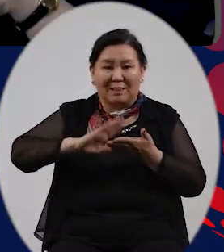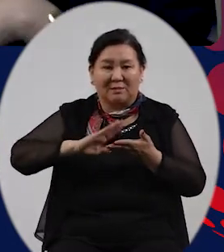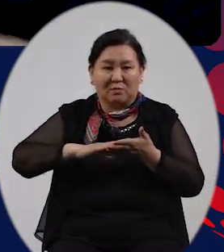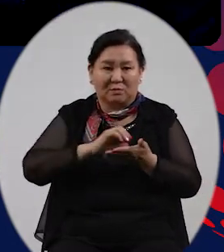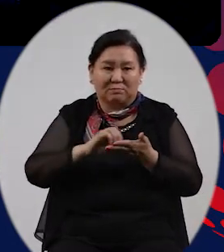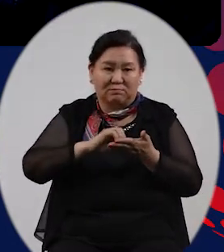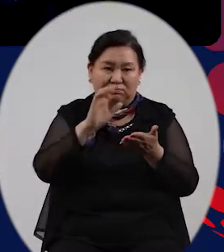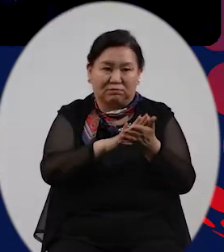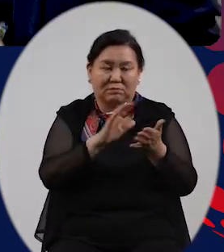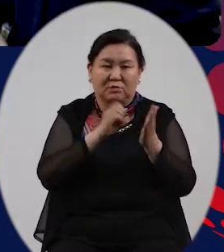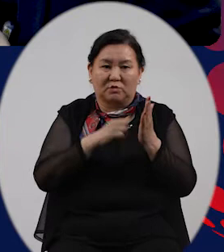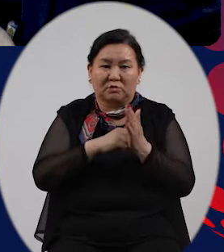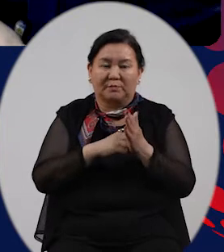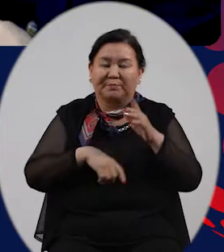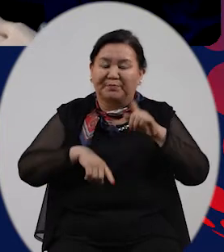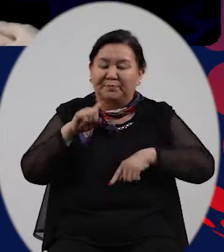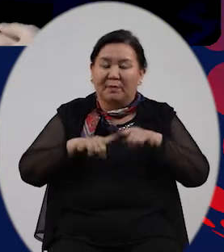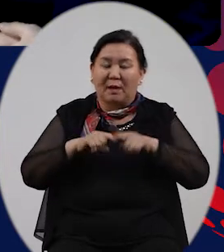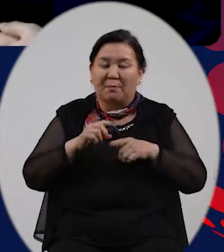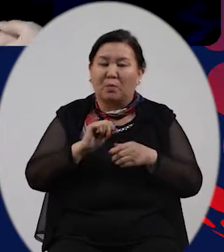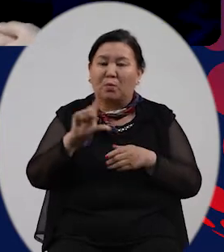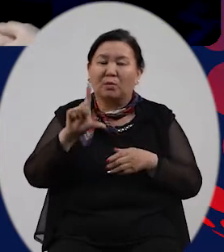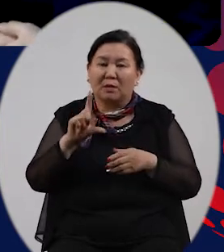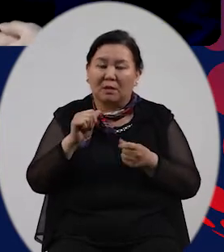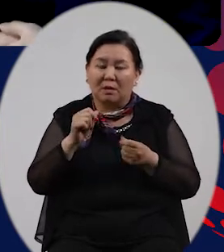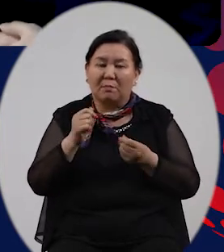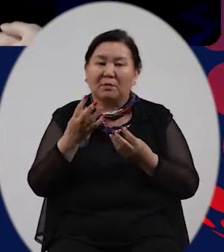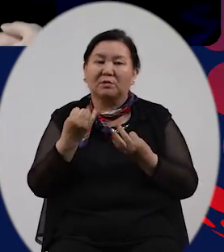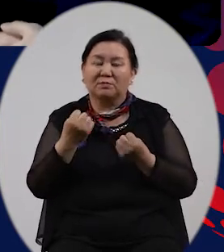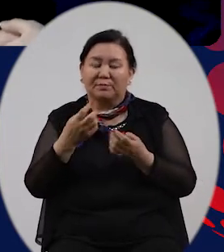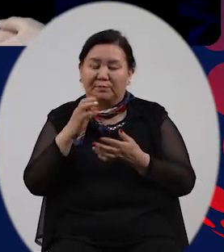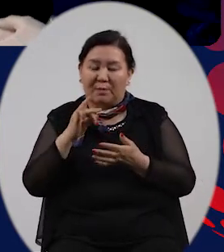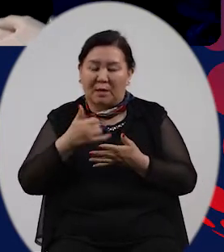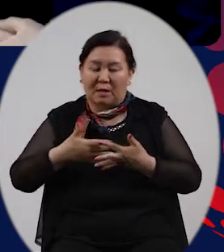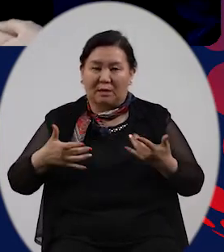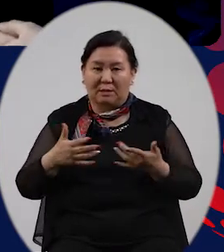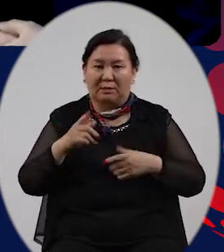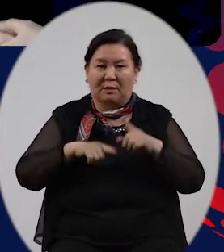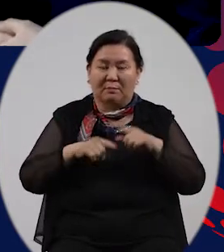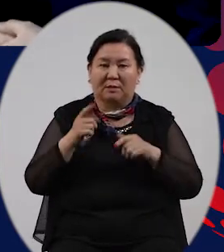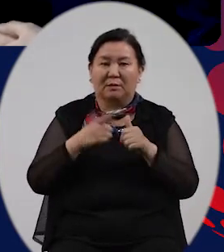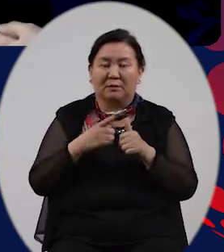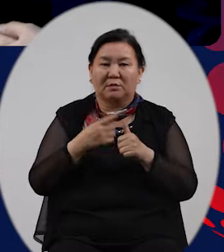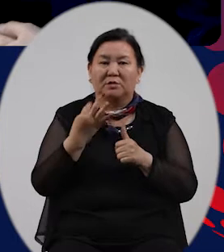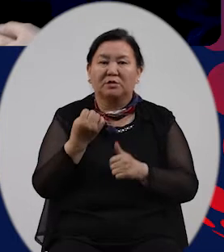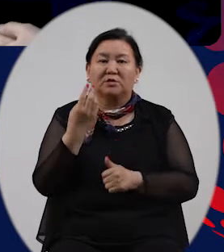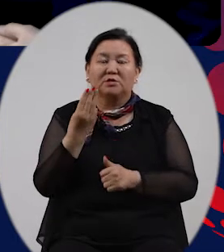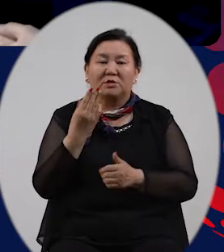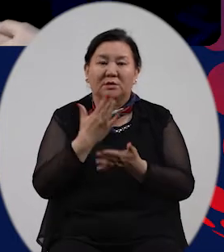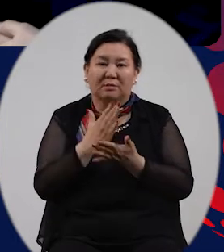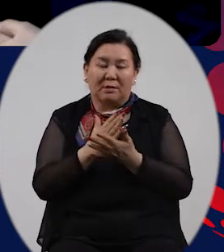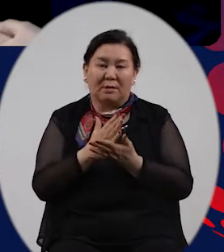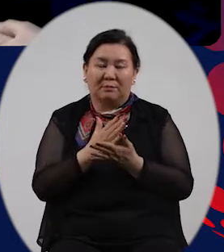өгөх ёстой. Өөрөөр хэлэх юм бол ямар үнэтэй, ямар хилцлийн үнэтэй бараа бүтээгдэхүүн, ямар нэр төрлийн хичнээн ширхэг бараа